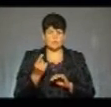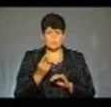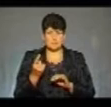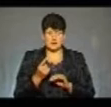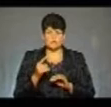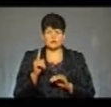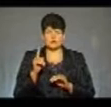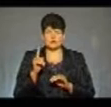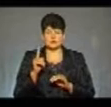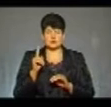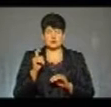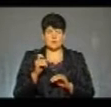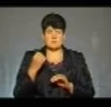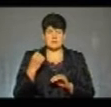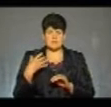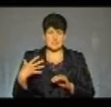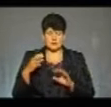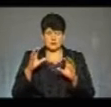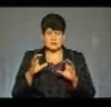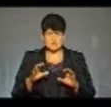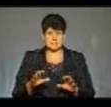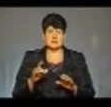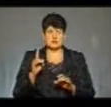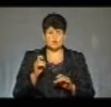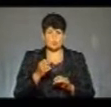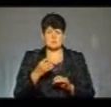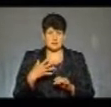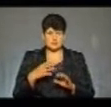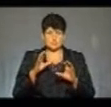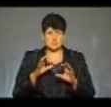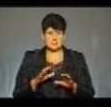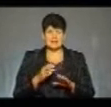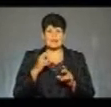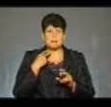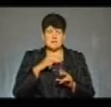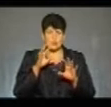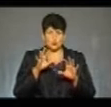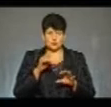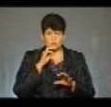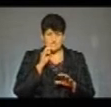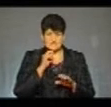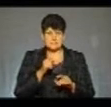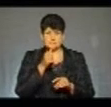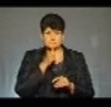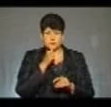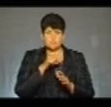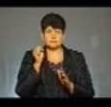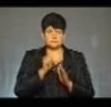статті 15, частиною 1 статті 115 Кримінального кодексу України, це замах на